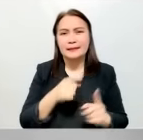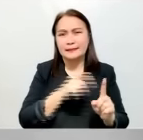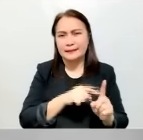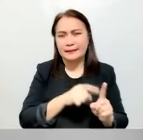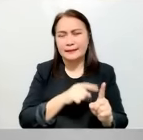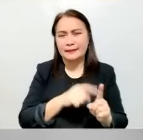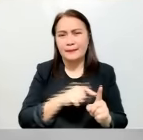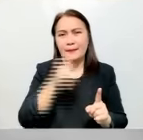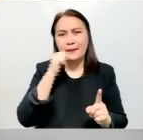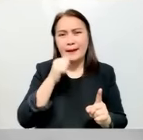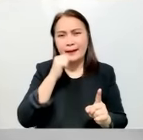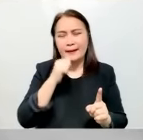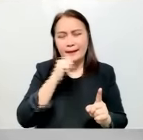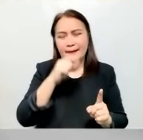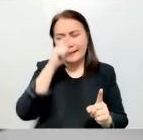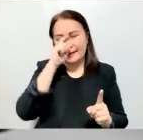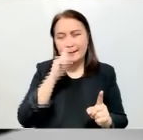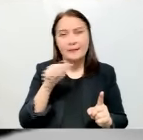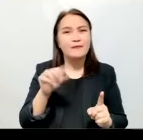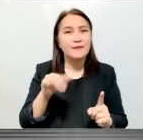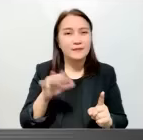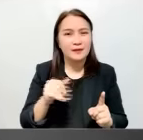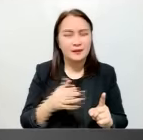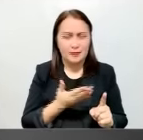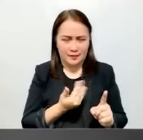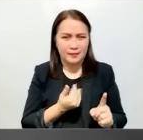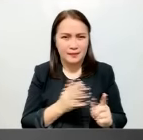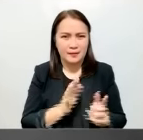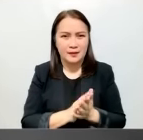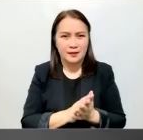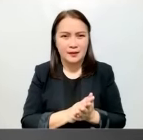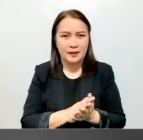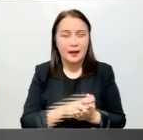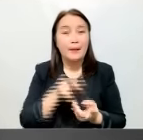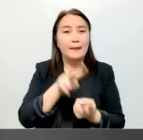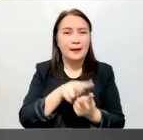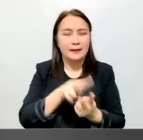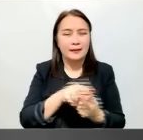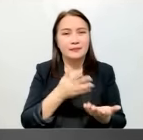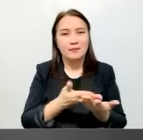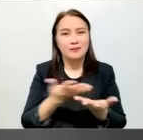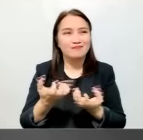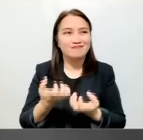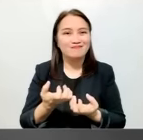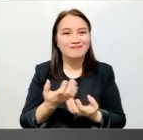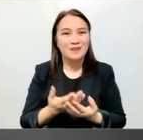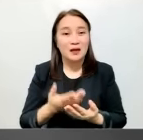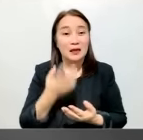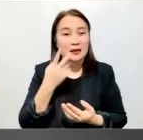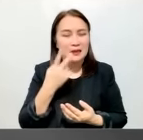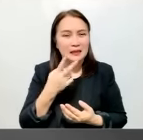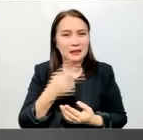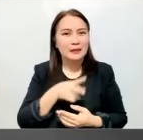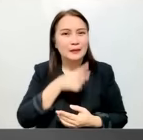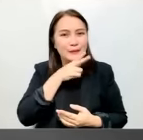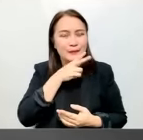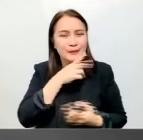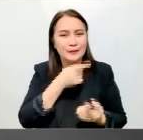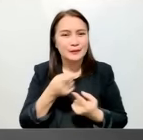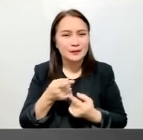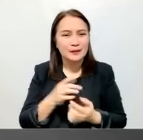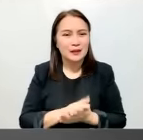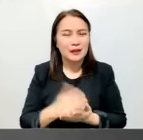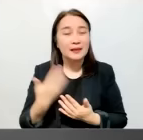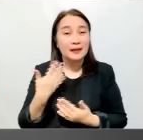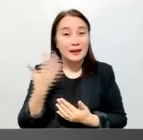dalagita para magbigay pa ng pictures at makipagtalik. Buti na lang, nabisto ito ng ate ng biktima na napag-alamang dating niligawan ng